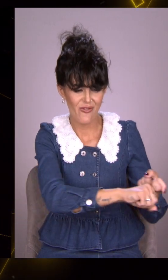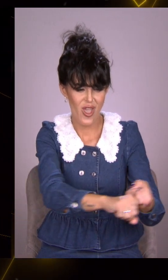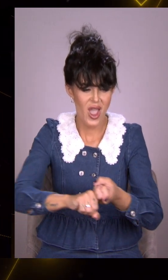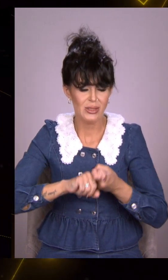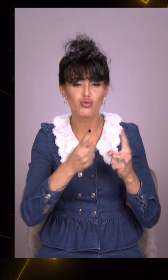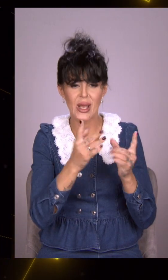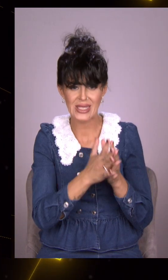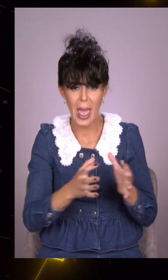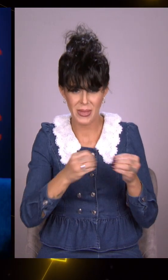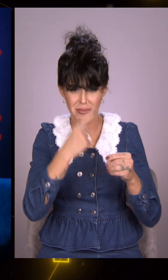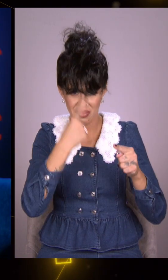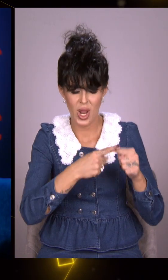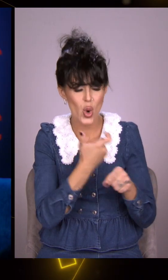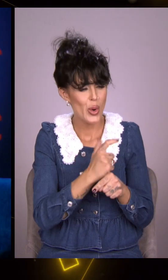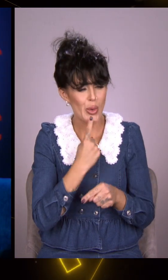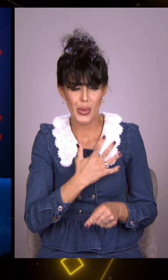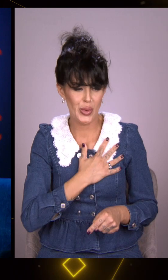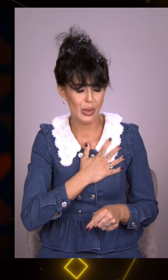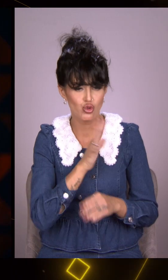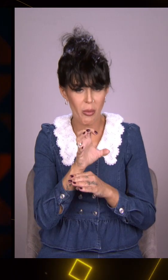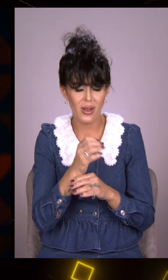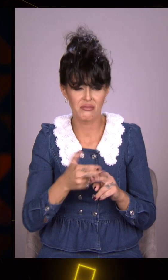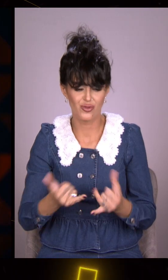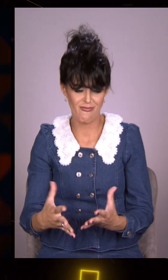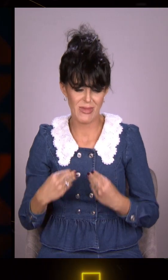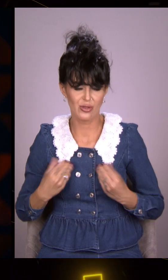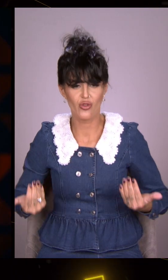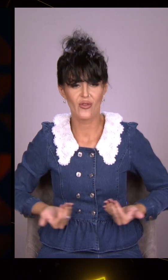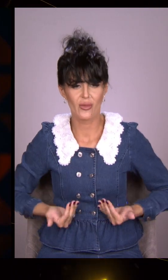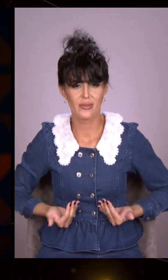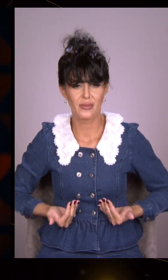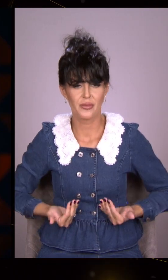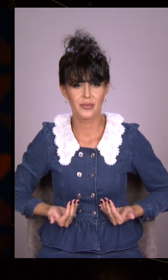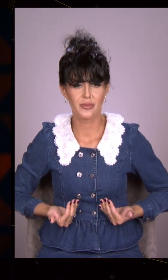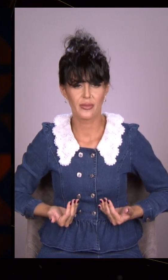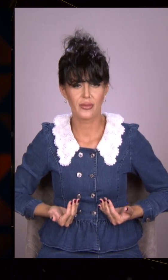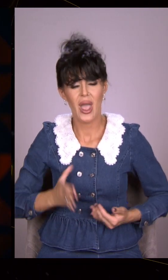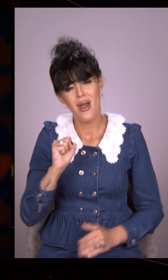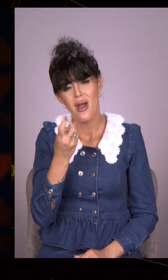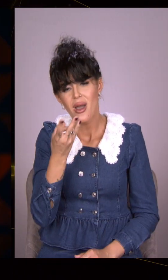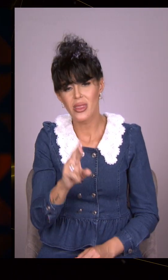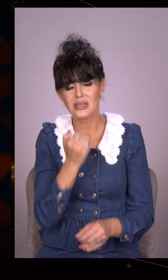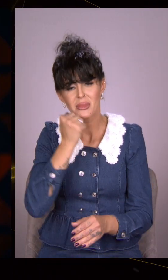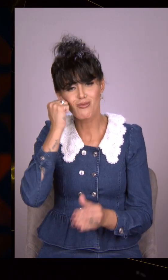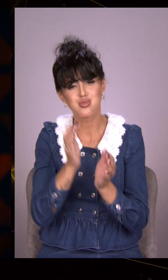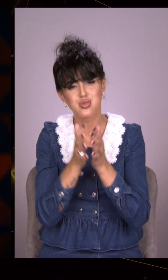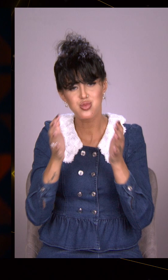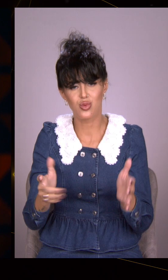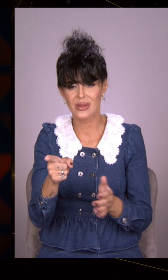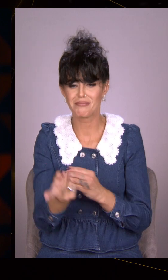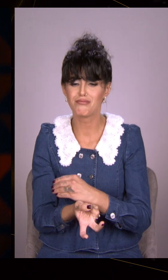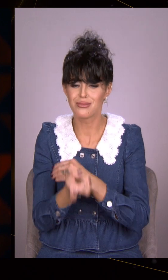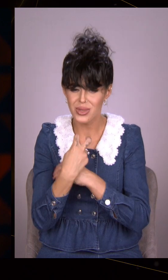всі. От, і він тепер живе зі мною. Аня, дякую вам, що ви сьогодні прийшли. Що ви ще раз це